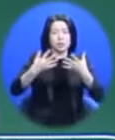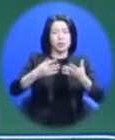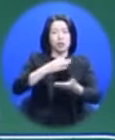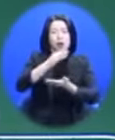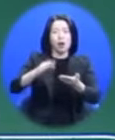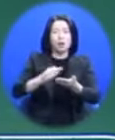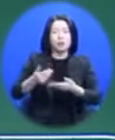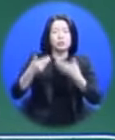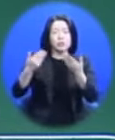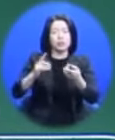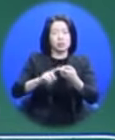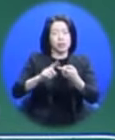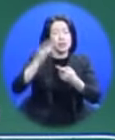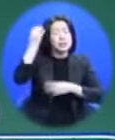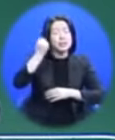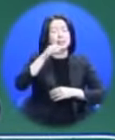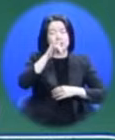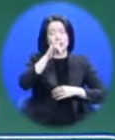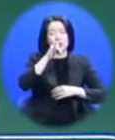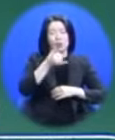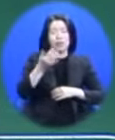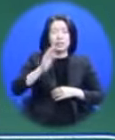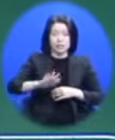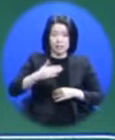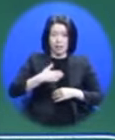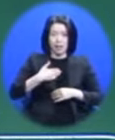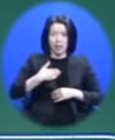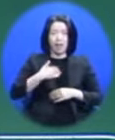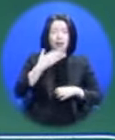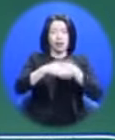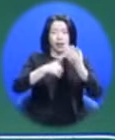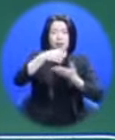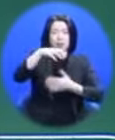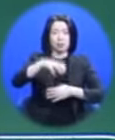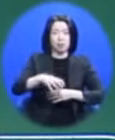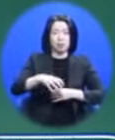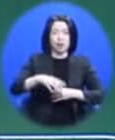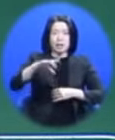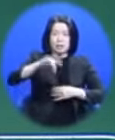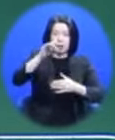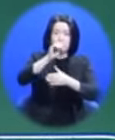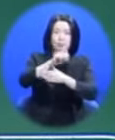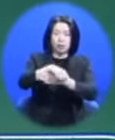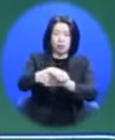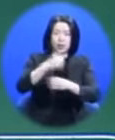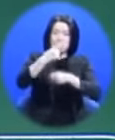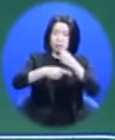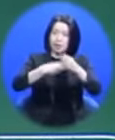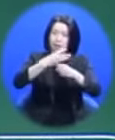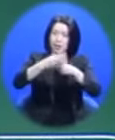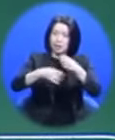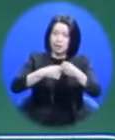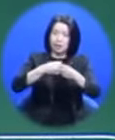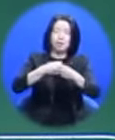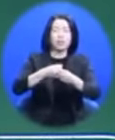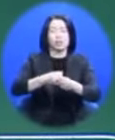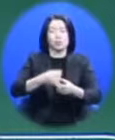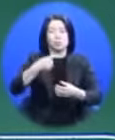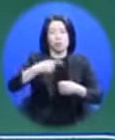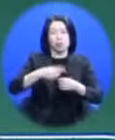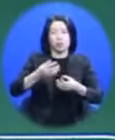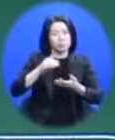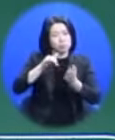기억도 납니다. 그런데 제가 하나님께 첫 열매, 또 매년 맥주감사주일 예물을